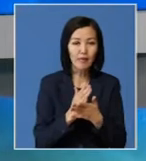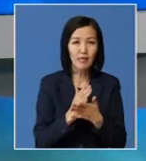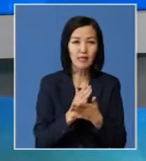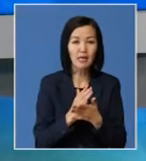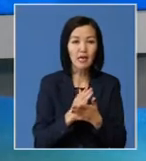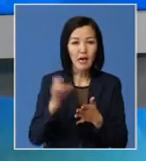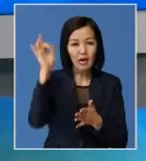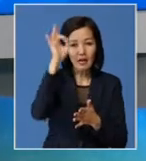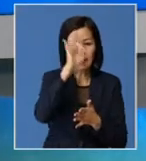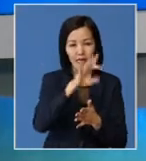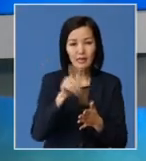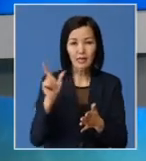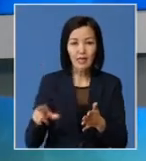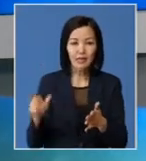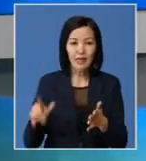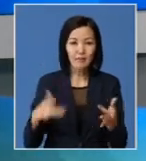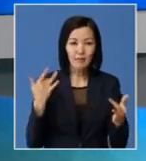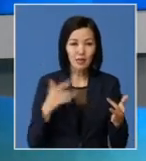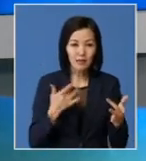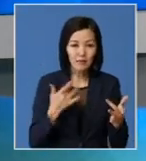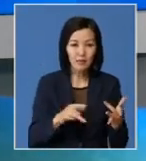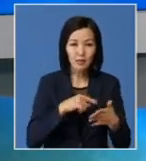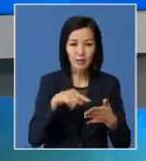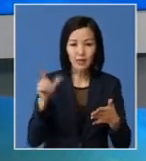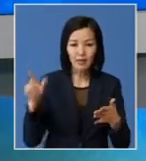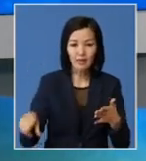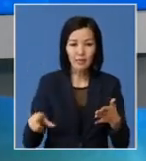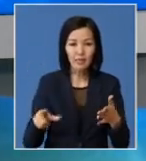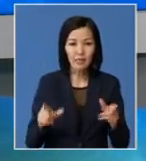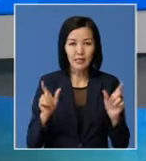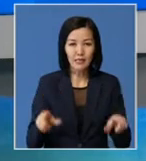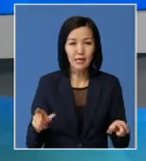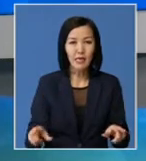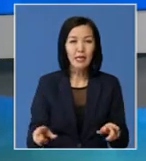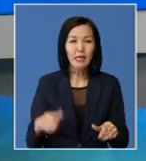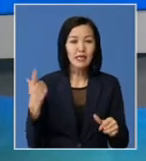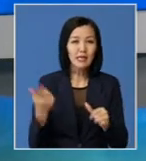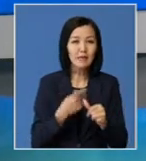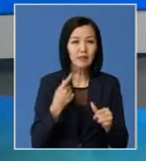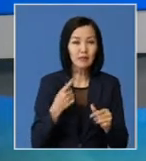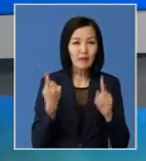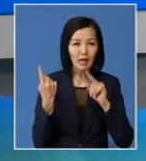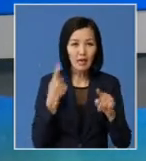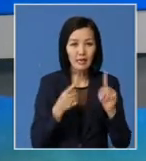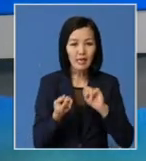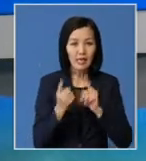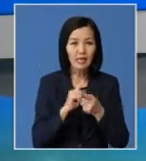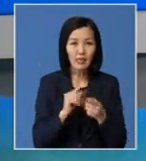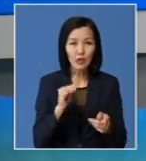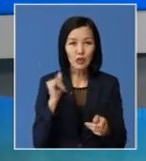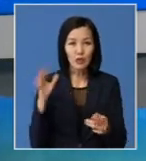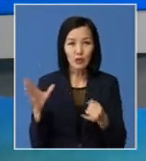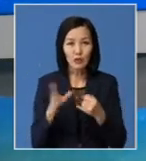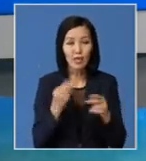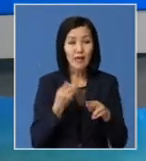мен Үмбетәлінің ән жыры әуелеген, Қарасай мен Наурызбайдың, Сұраншы мен Саурықтың есімдері аңызға айналдырған абыз мекен Жетісу